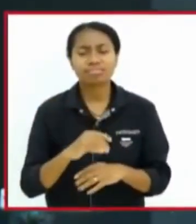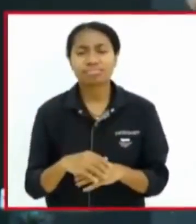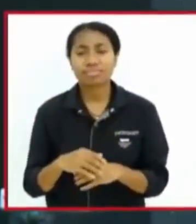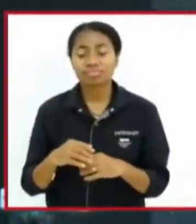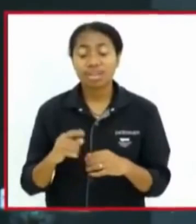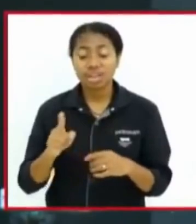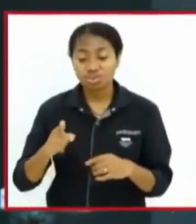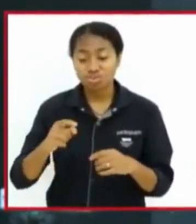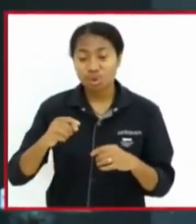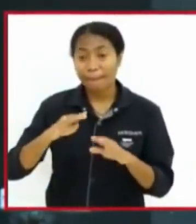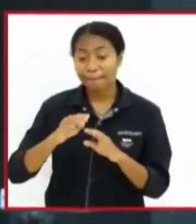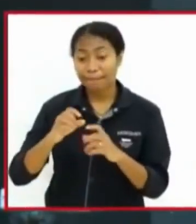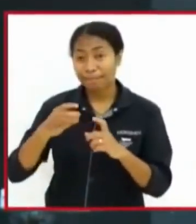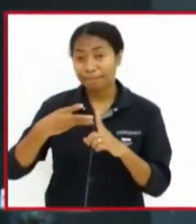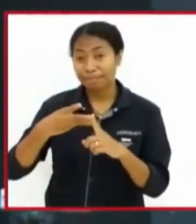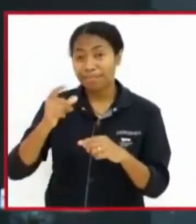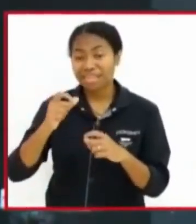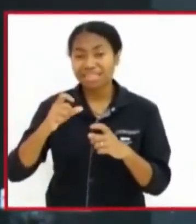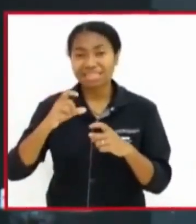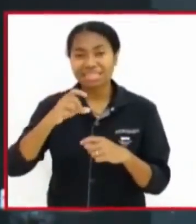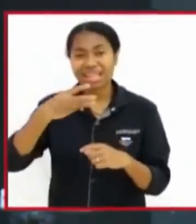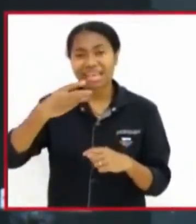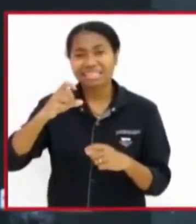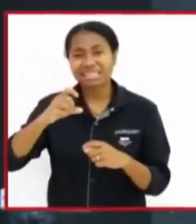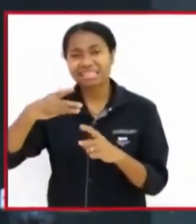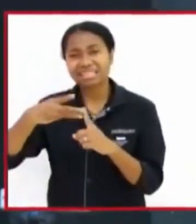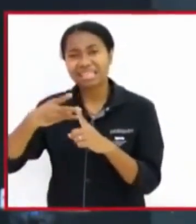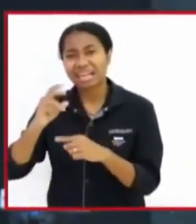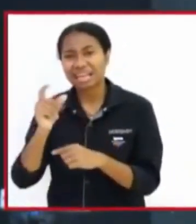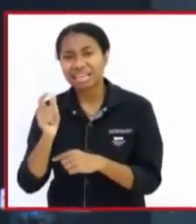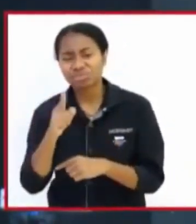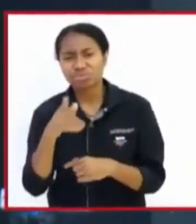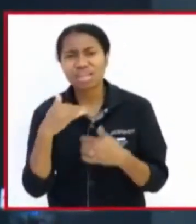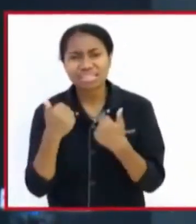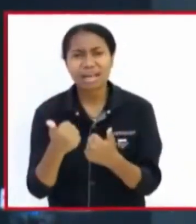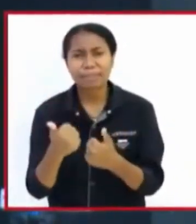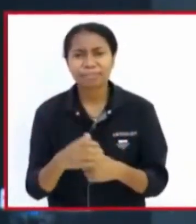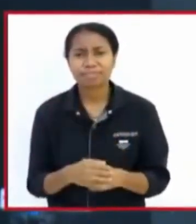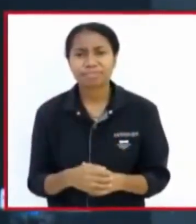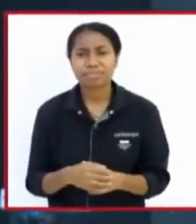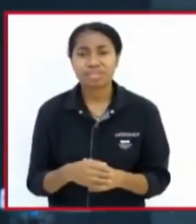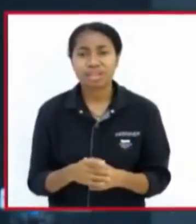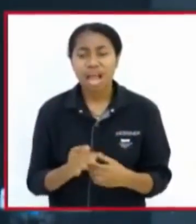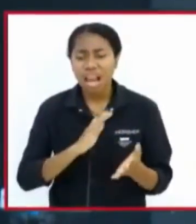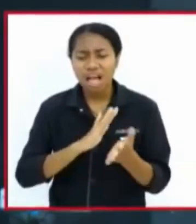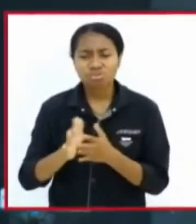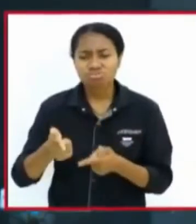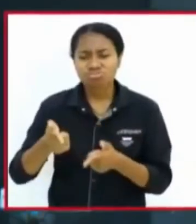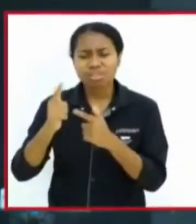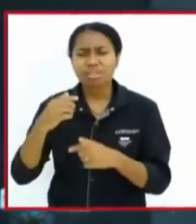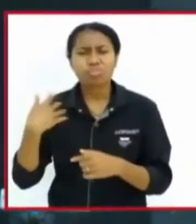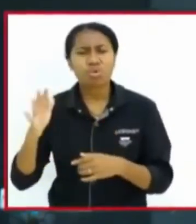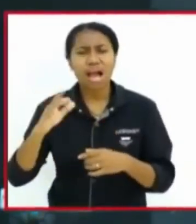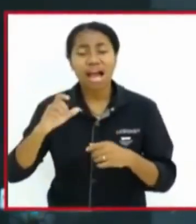jadi begitu disikat satu Hajar semua semua pesawat sayap terlepas